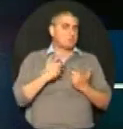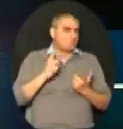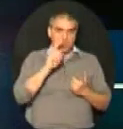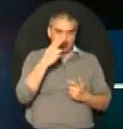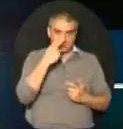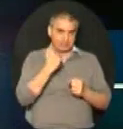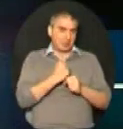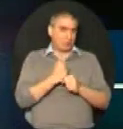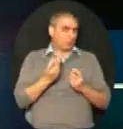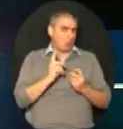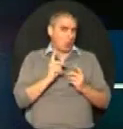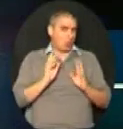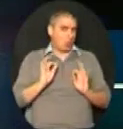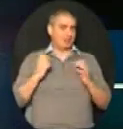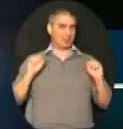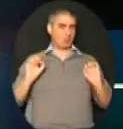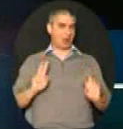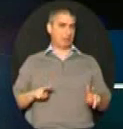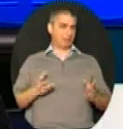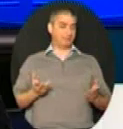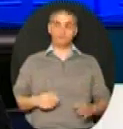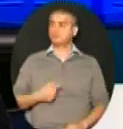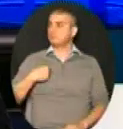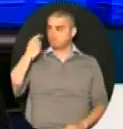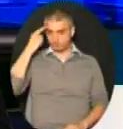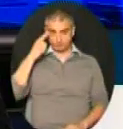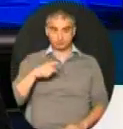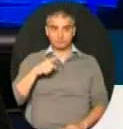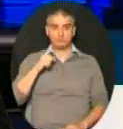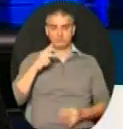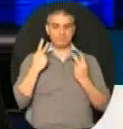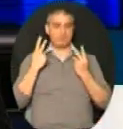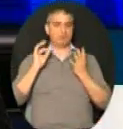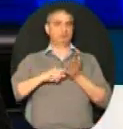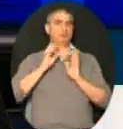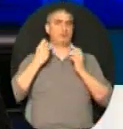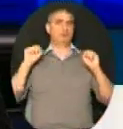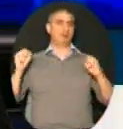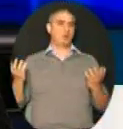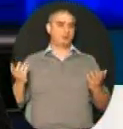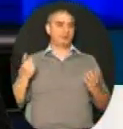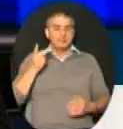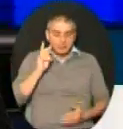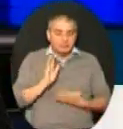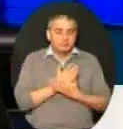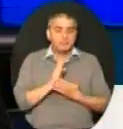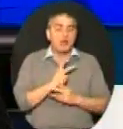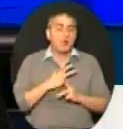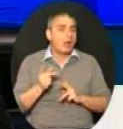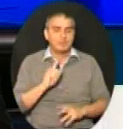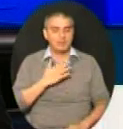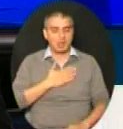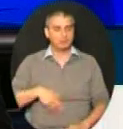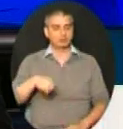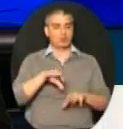שאתם מנסים לעשות זה דבר לא כל כך דמוקרטי. אני חושב שזו מהותה של דמוקרטיה, שהיא תוכרע אך ורק על ידי